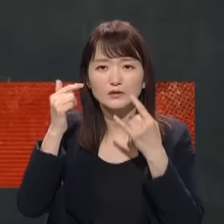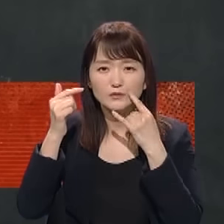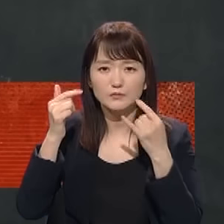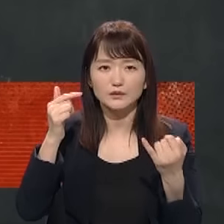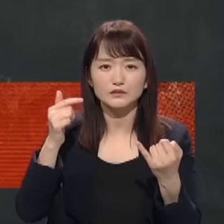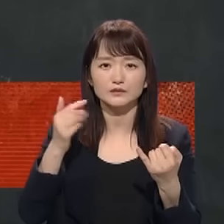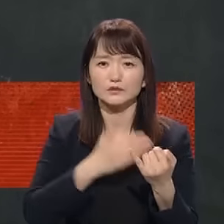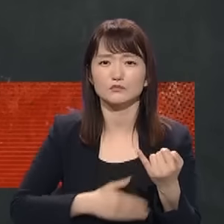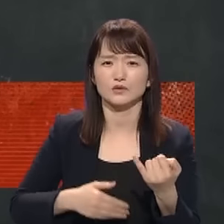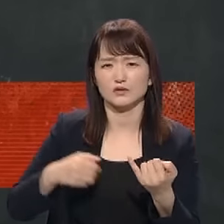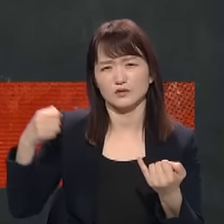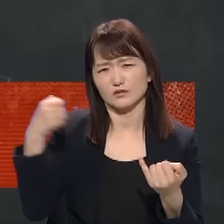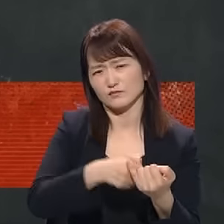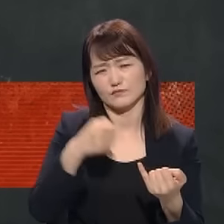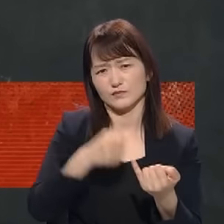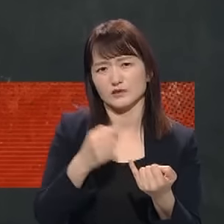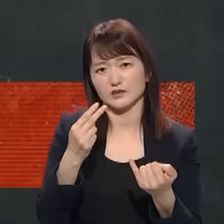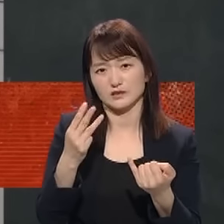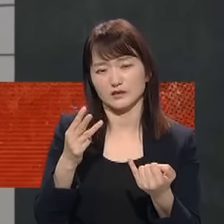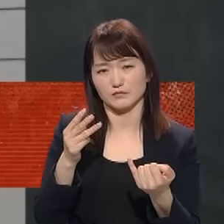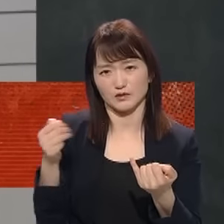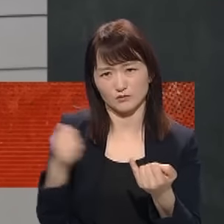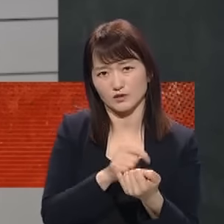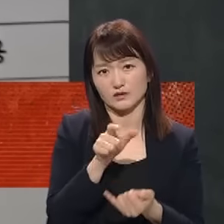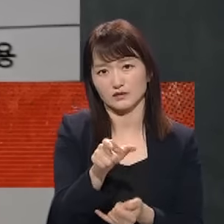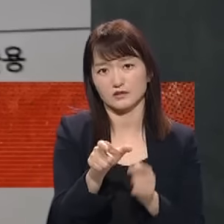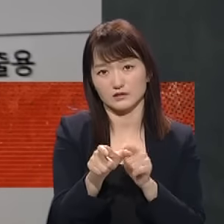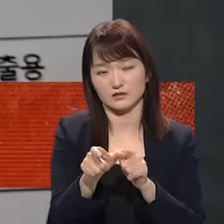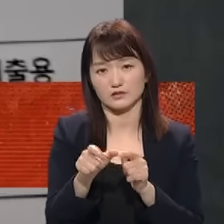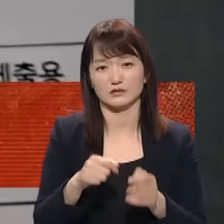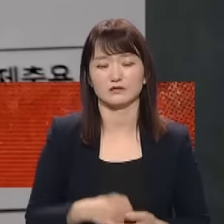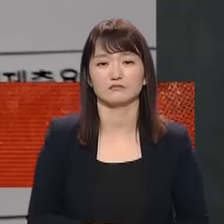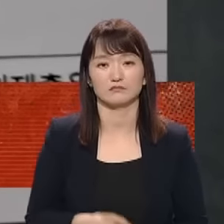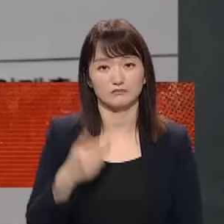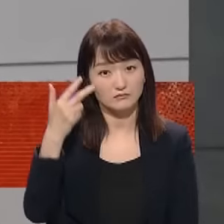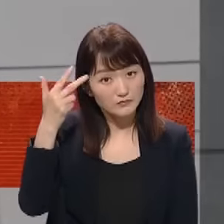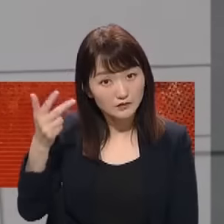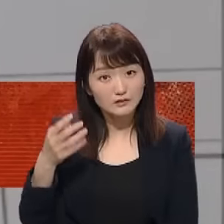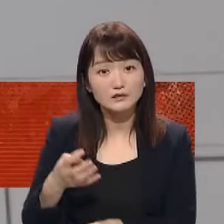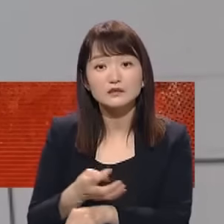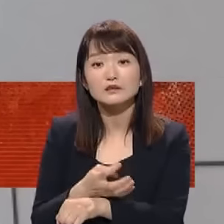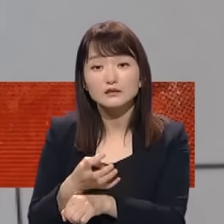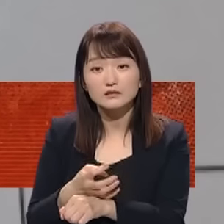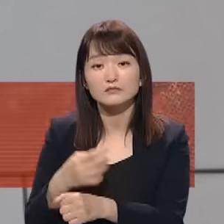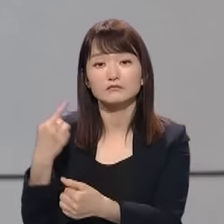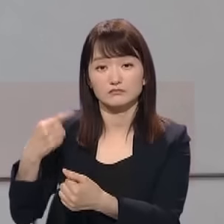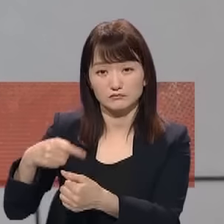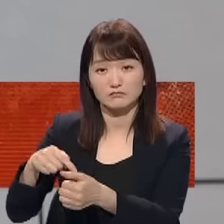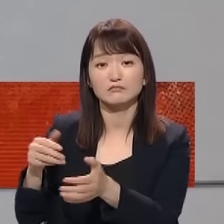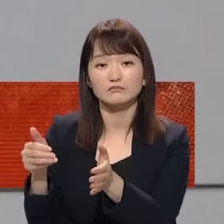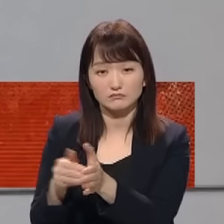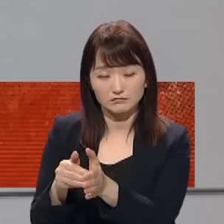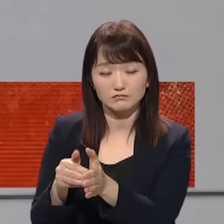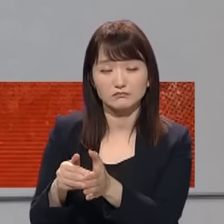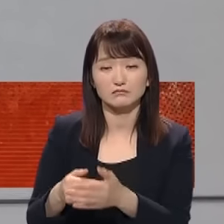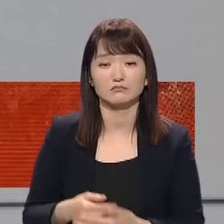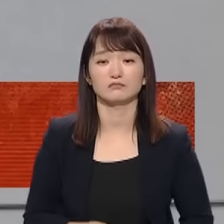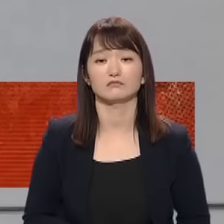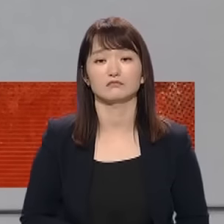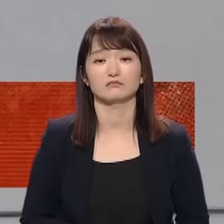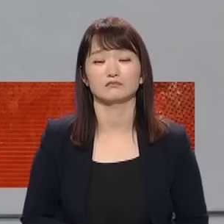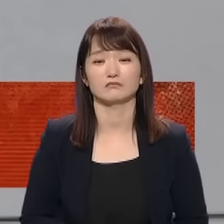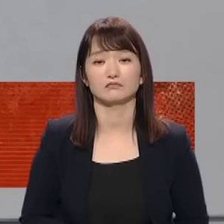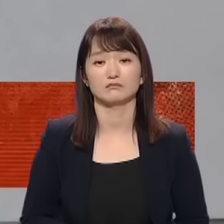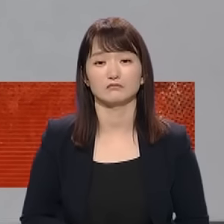주먹으로 2, 3회 폭행했다라고 적시돼 있는데요. 하지만 아버지는 일주일에 40시간 정도 교육을 받는 게 끝이었다고 합니다. 또